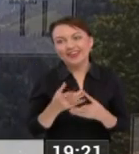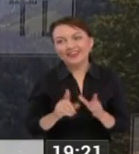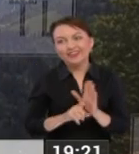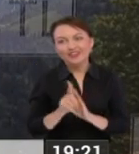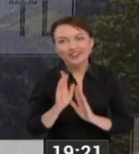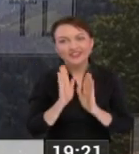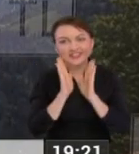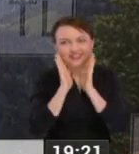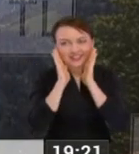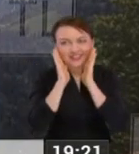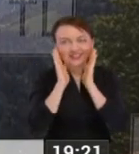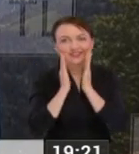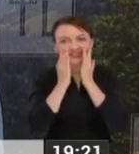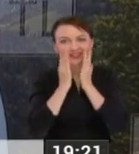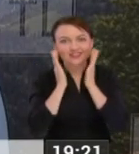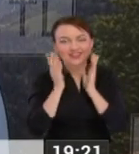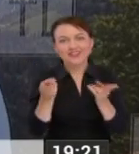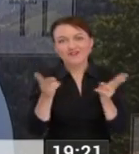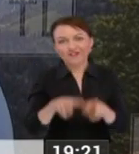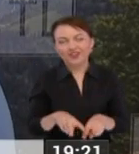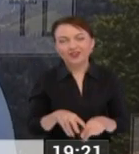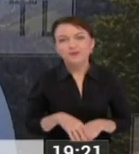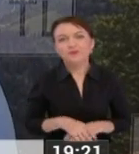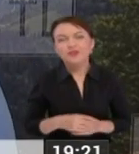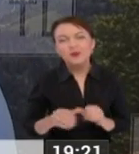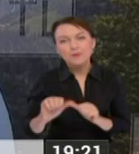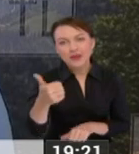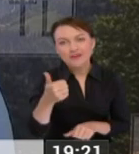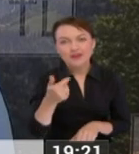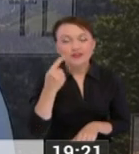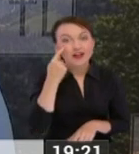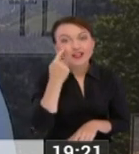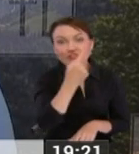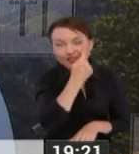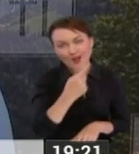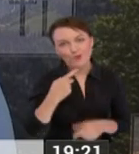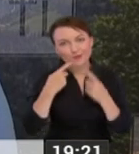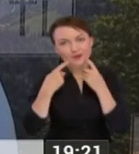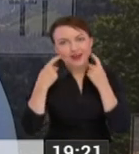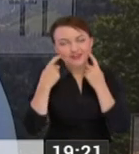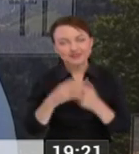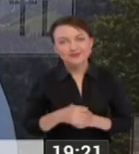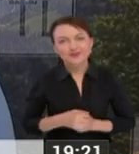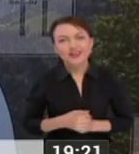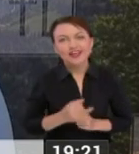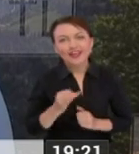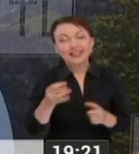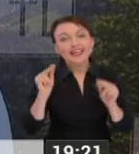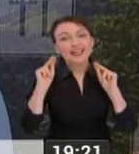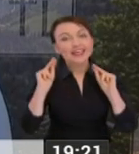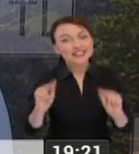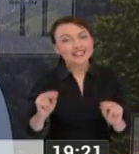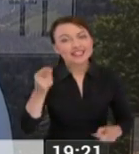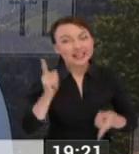спочатку сюди в щічки, потім сюди уходить. Тобто, перший признак – це очі починають улыбатися. І іскрення